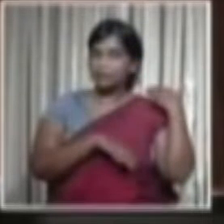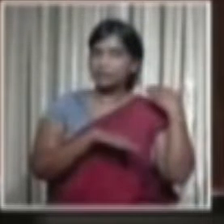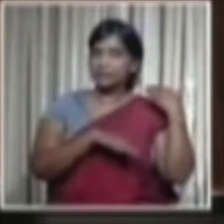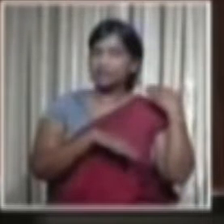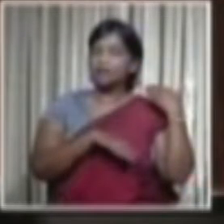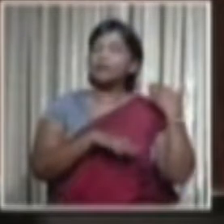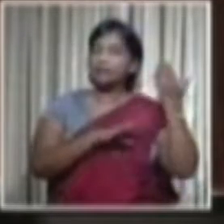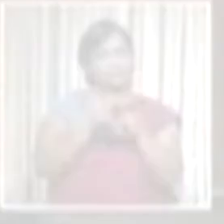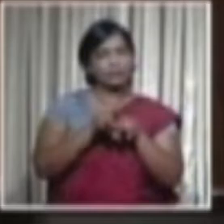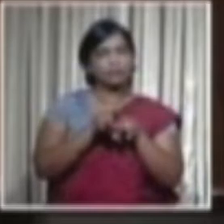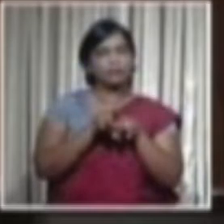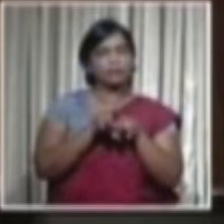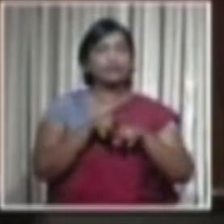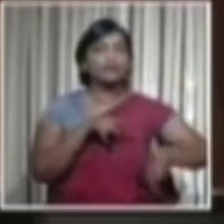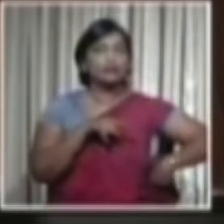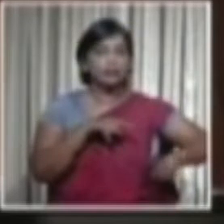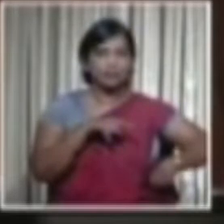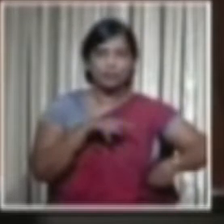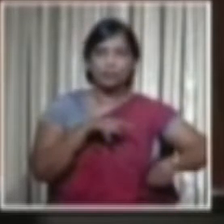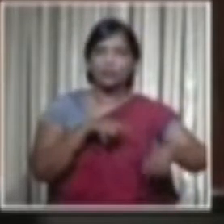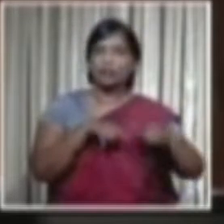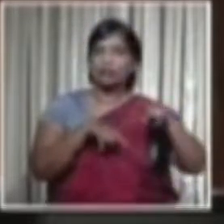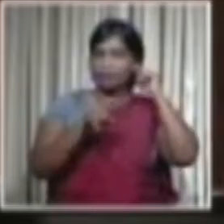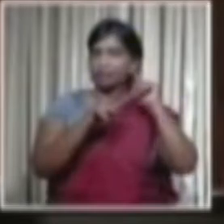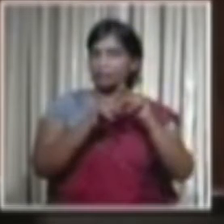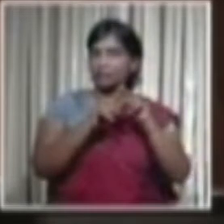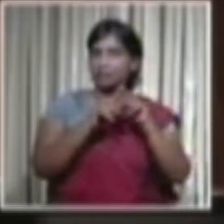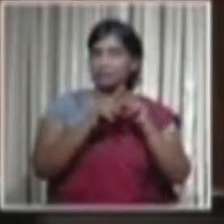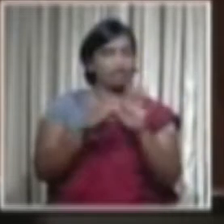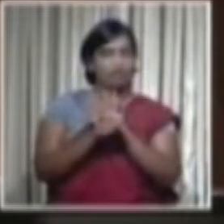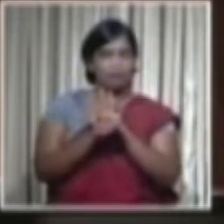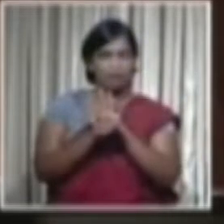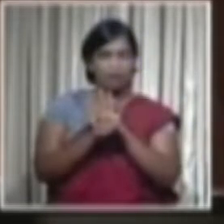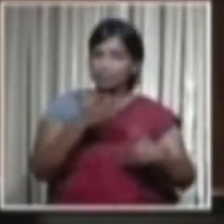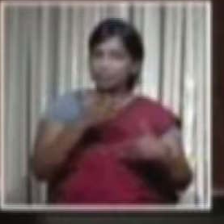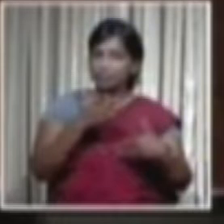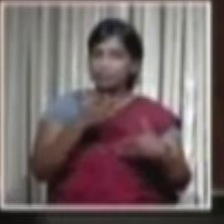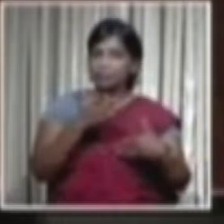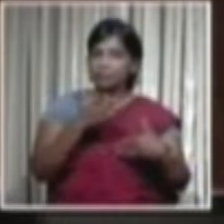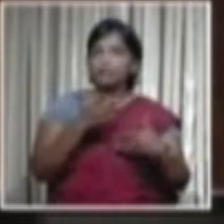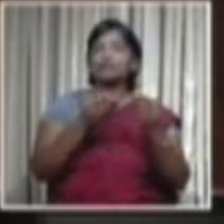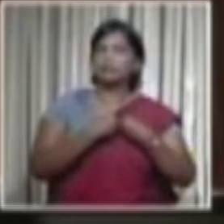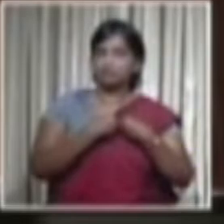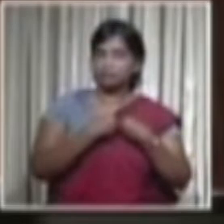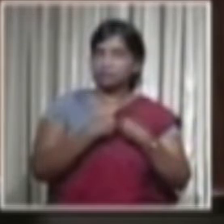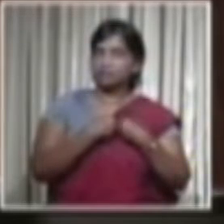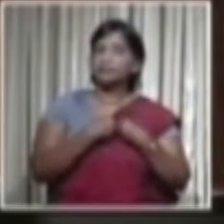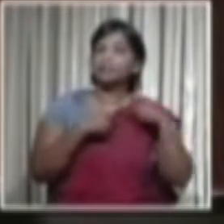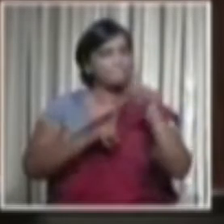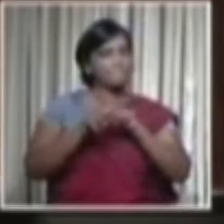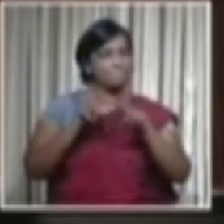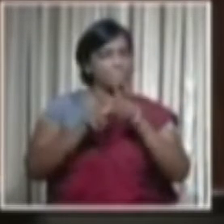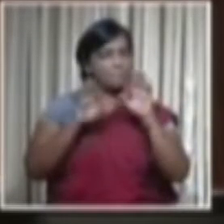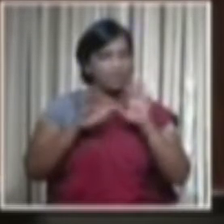ගිය සිකුරාදා දවසේ සෙනසුරාදා දවසේ සිදුවෙච්ච සිදුවීම් ගැන සම්පූර්ණ වාර්තාවක් ලබා ගැනීම සඳහා මේ